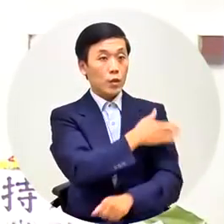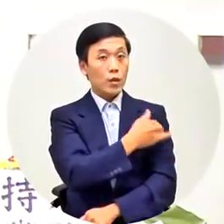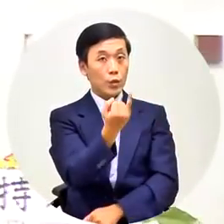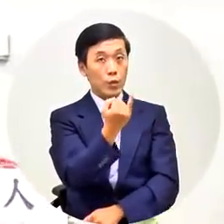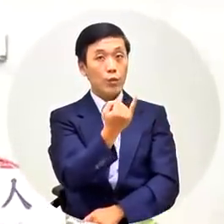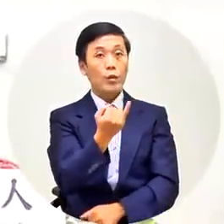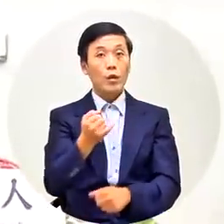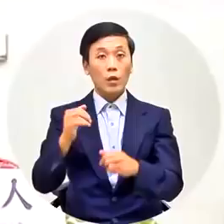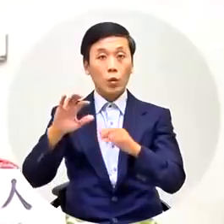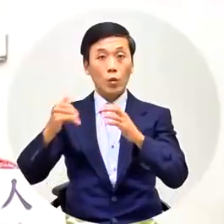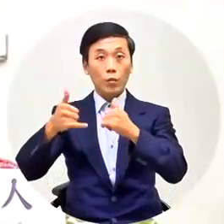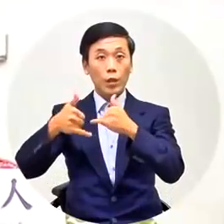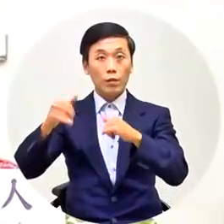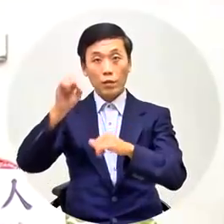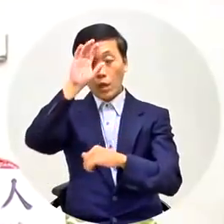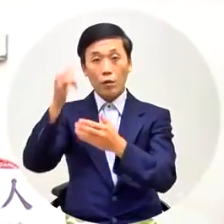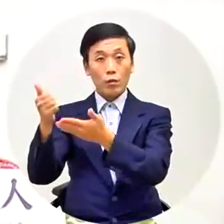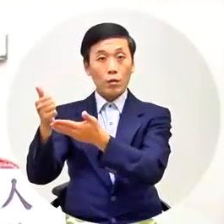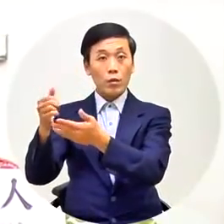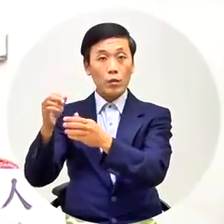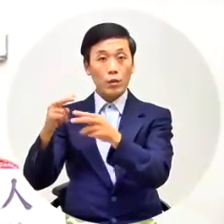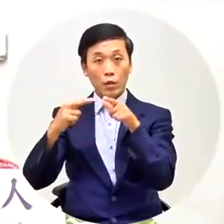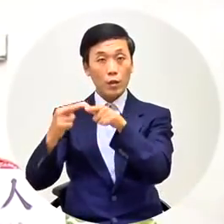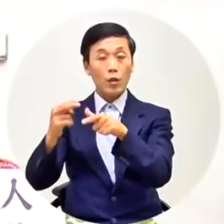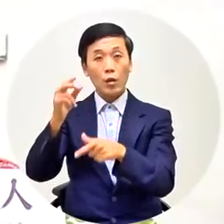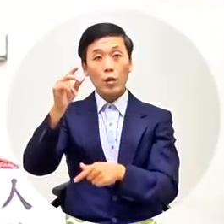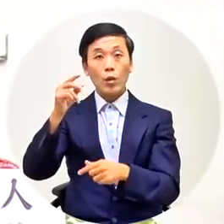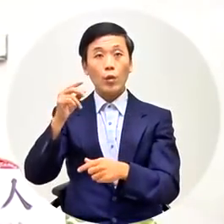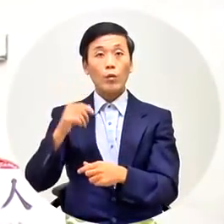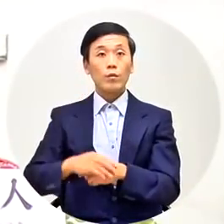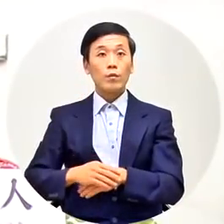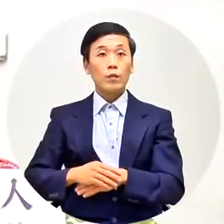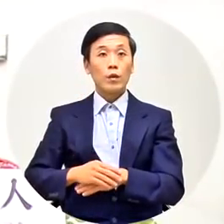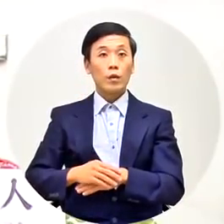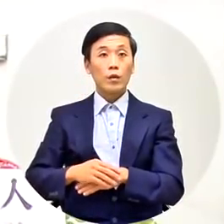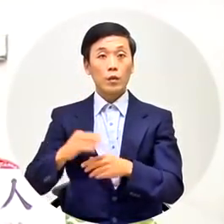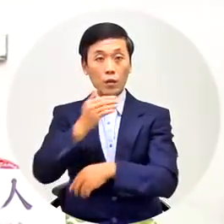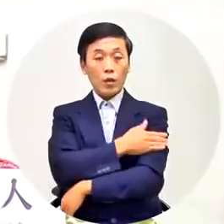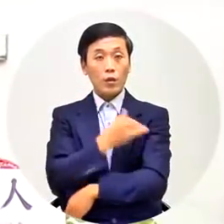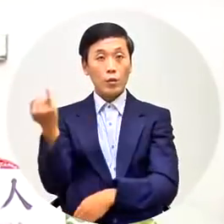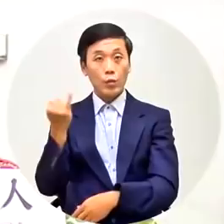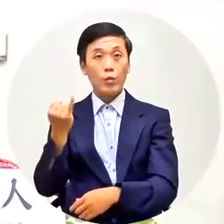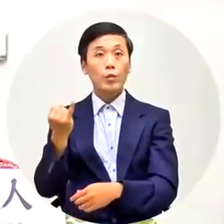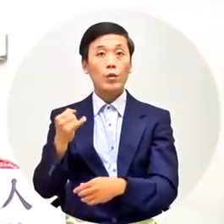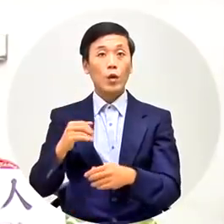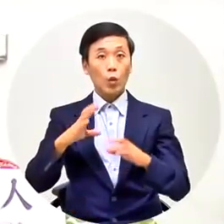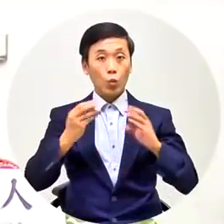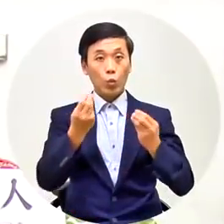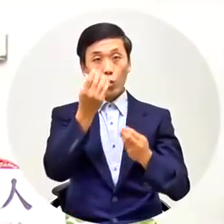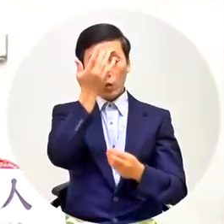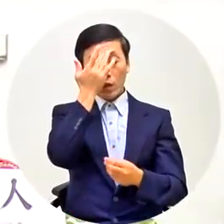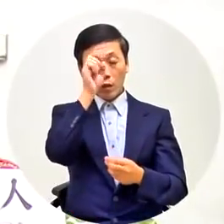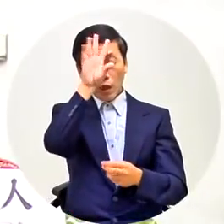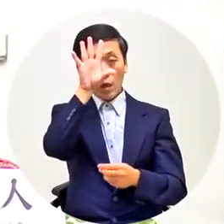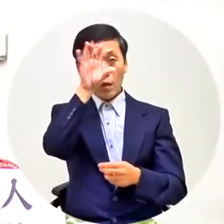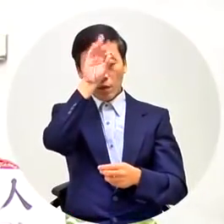员、王耀玉议员。然后无党籍推荐吴益政议员。那各位对这五位监察委员有没有